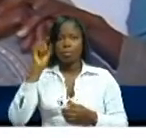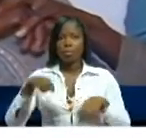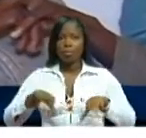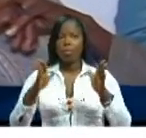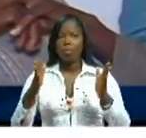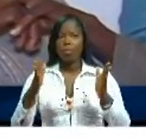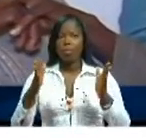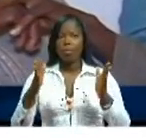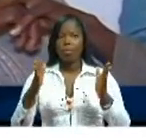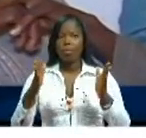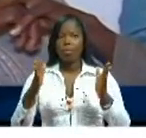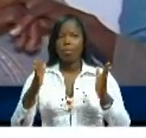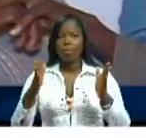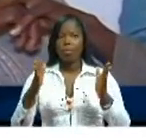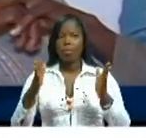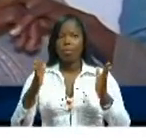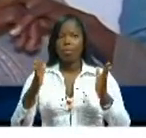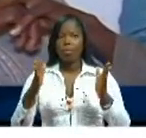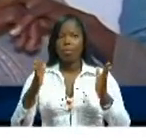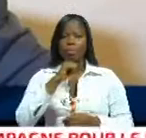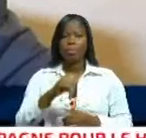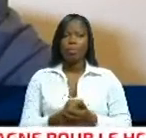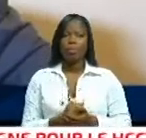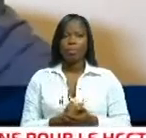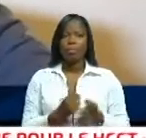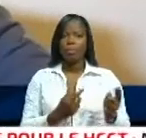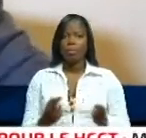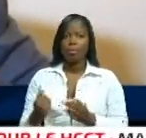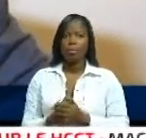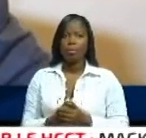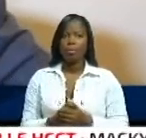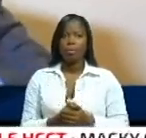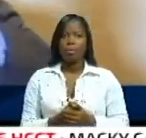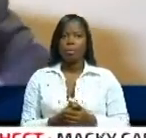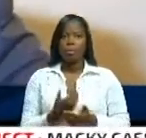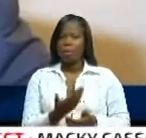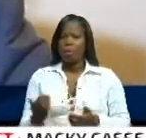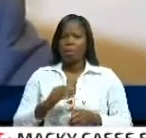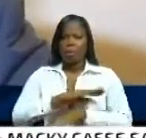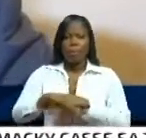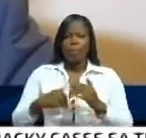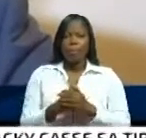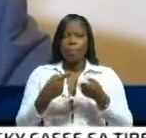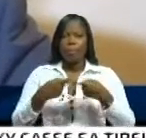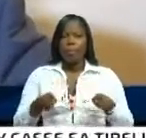politique je ne pense pas l'émission l'heureux la composition son